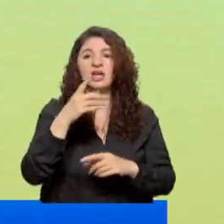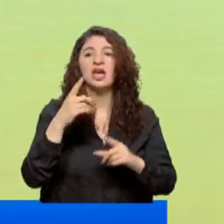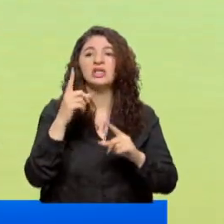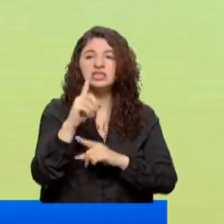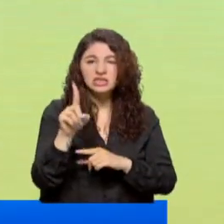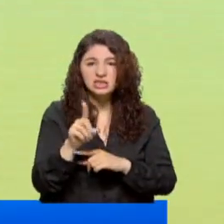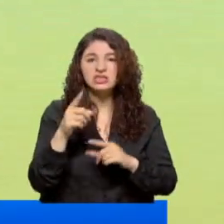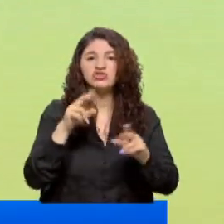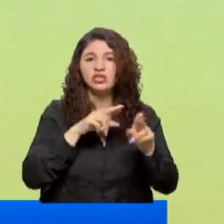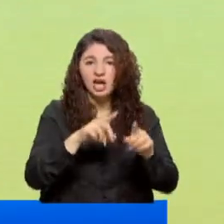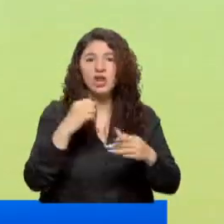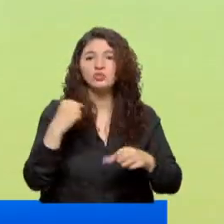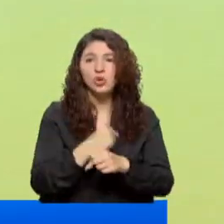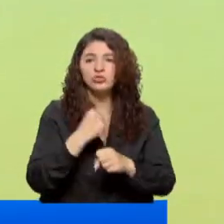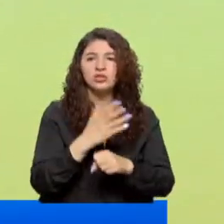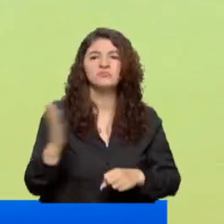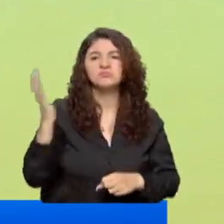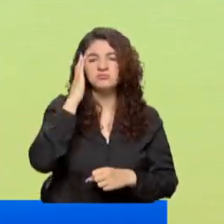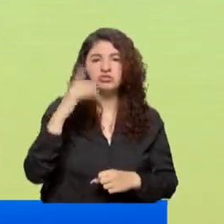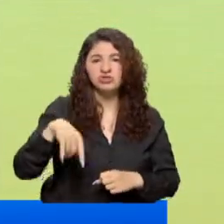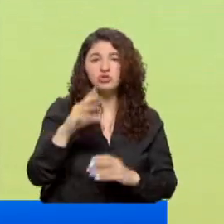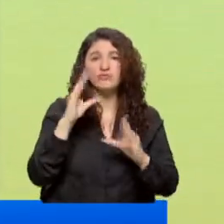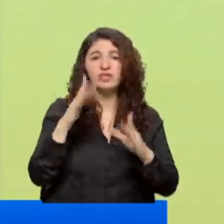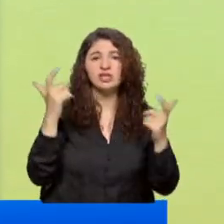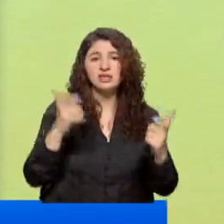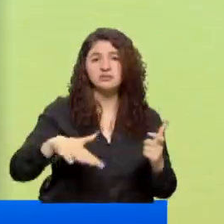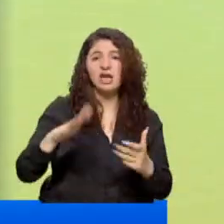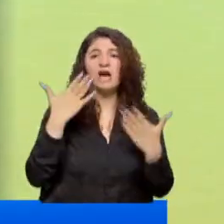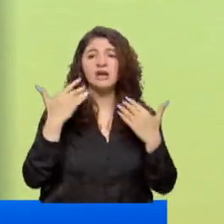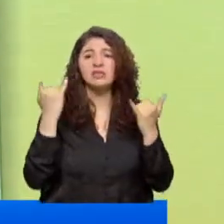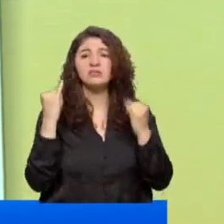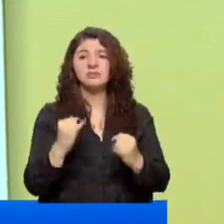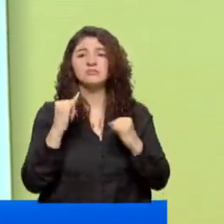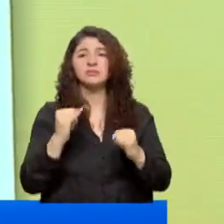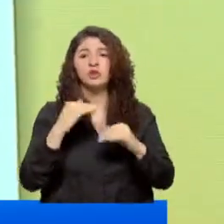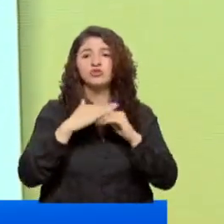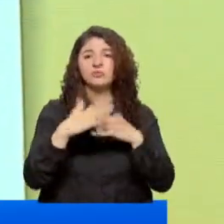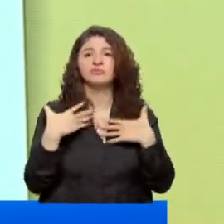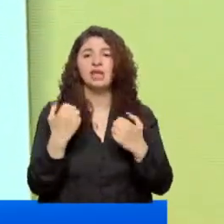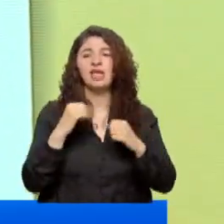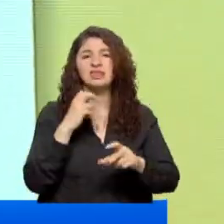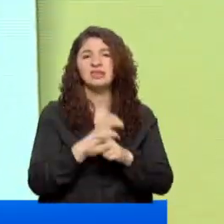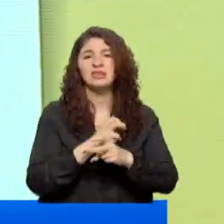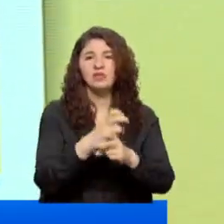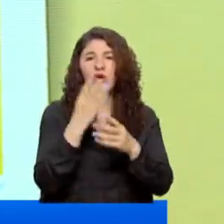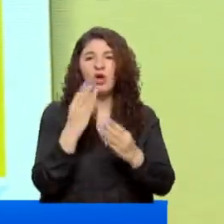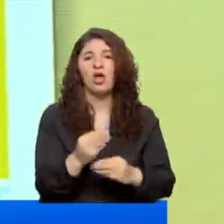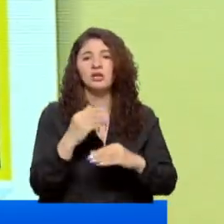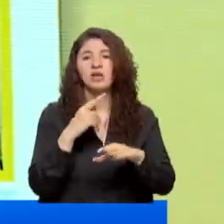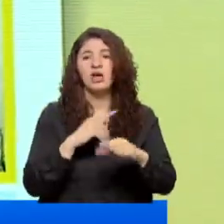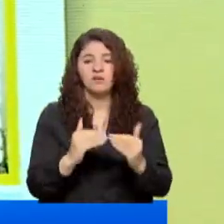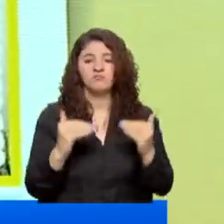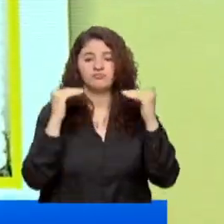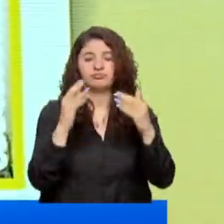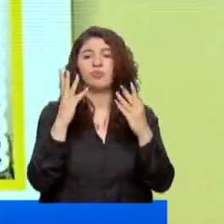ankaralıdır Çanakkale Kahramanmaraş ve Zonguldak başta olmak üzere pek çok kentte hava kirliliği halk sağlığını tehdit eden boyutlara